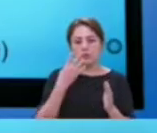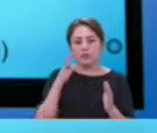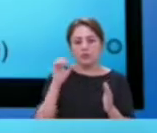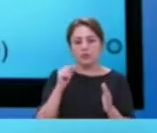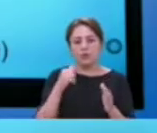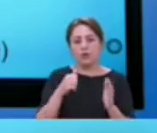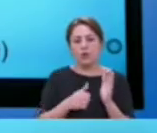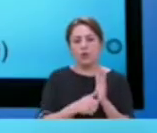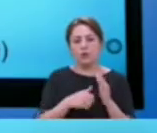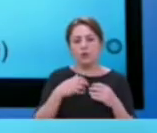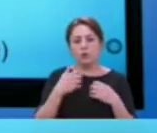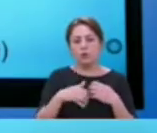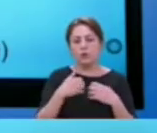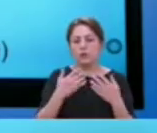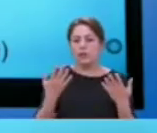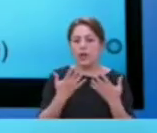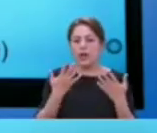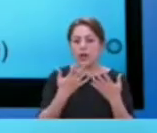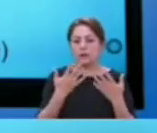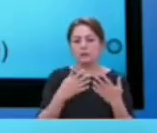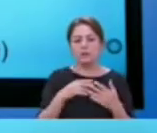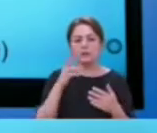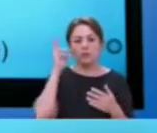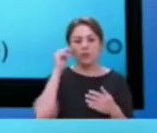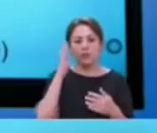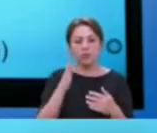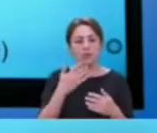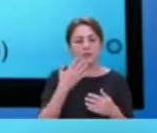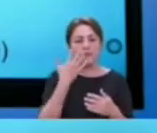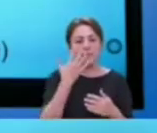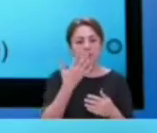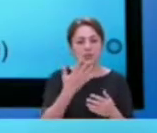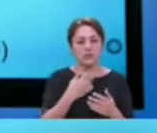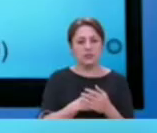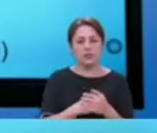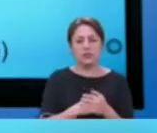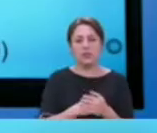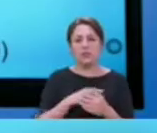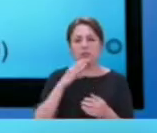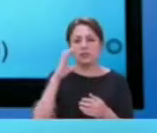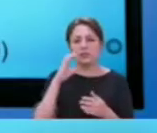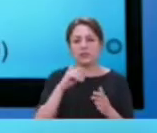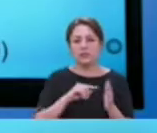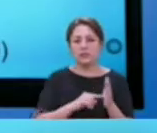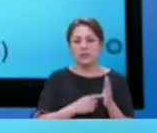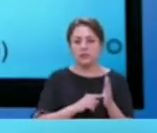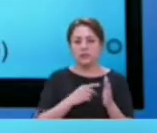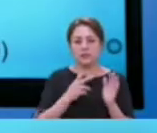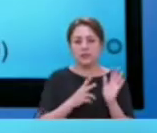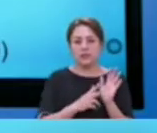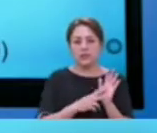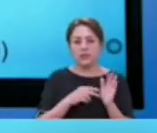ning o'rtasida qaysi son joylashgan bo'ladi? 5. C nuqta